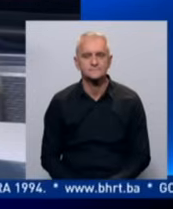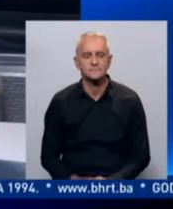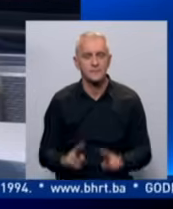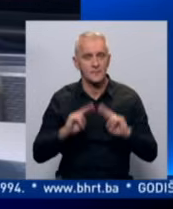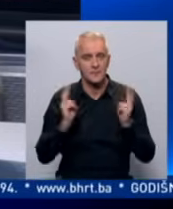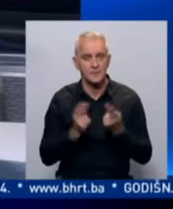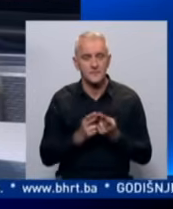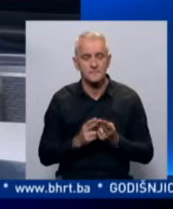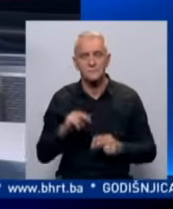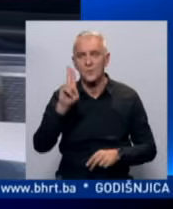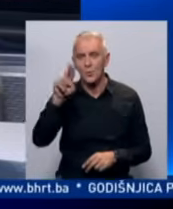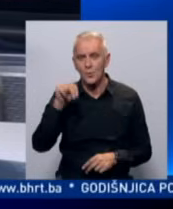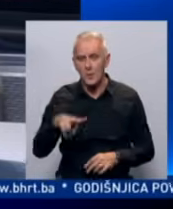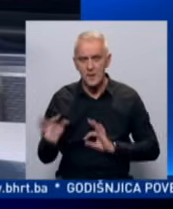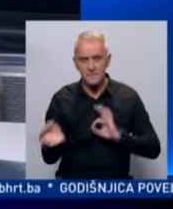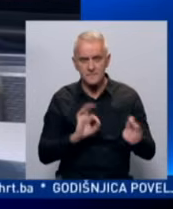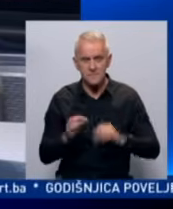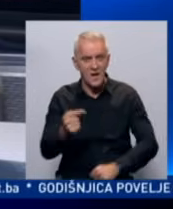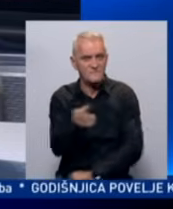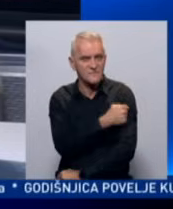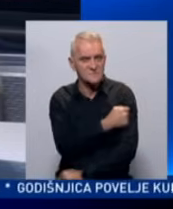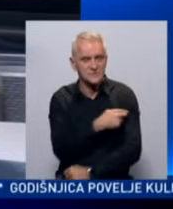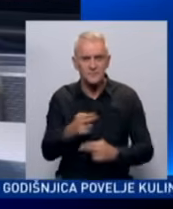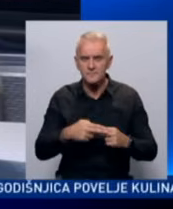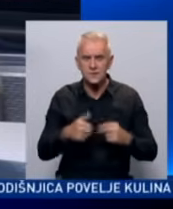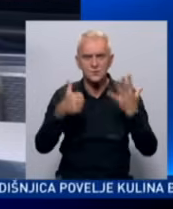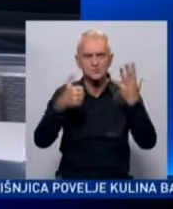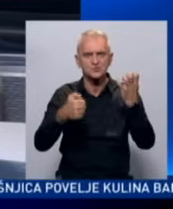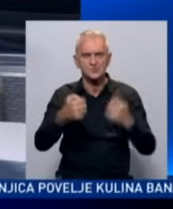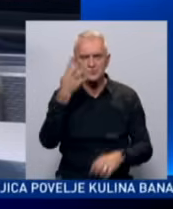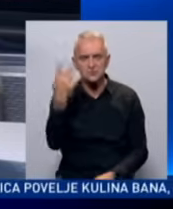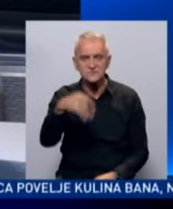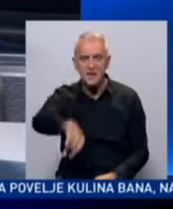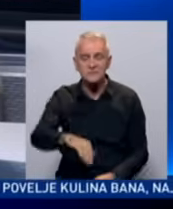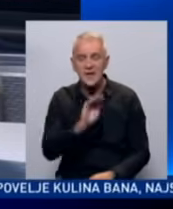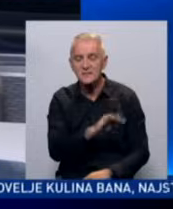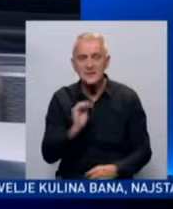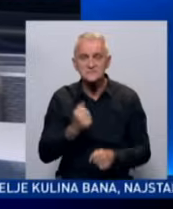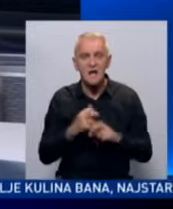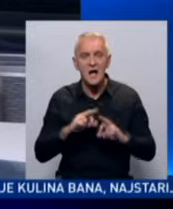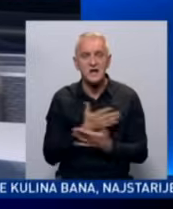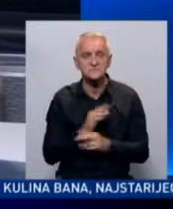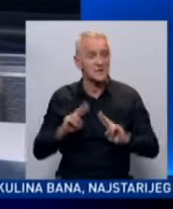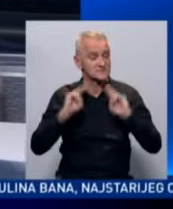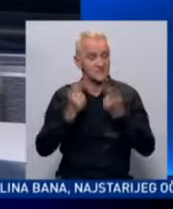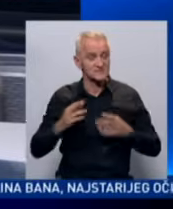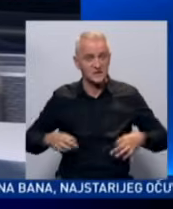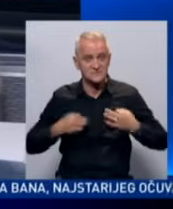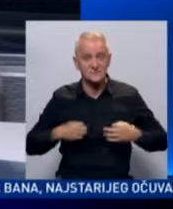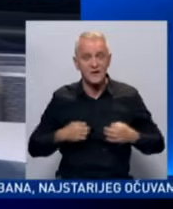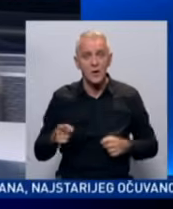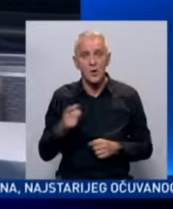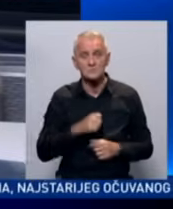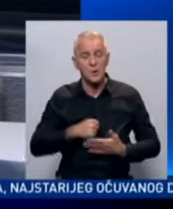Svijet. Ujedinjene nacije pripremaju vakcinisati oko 640.000 djece u Gazi, nakon što je Svjetska zdravstvena organizacija